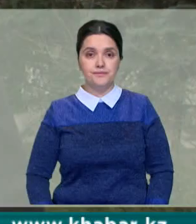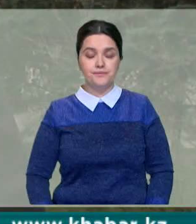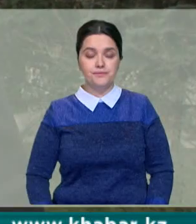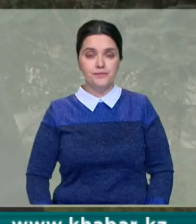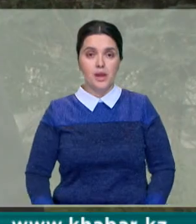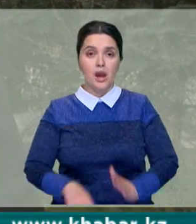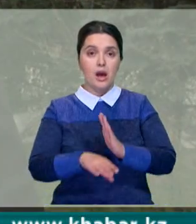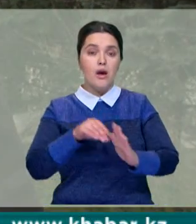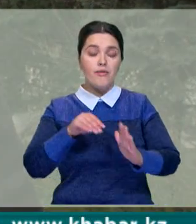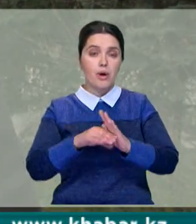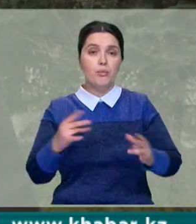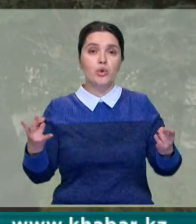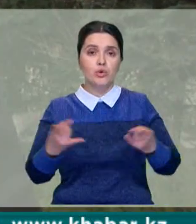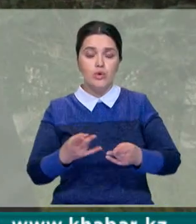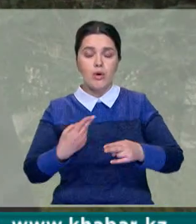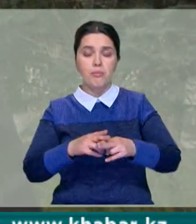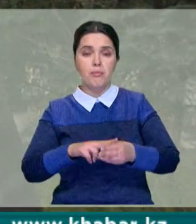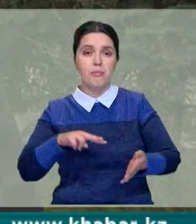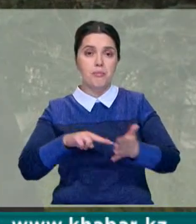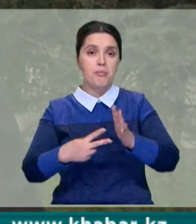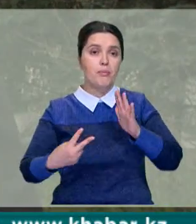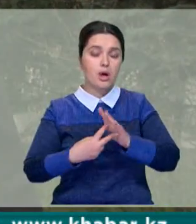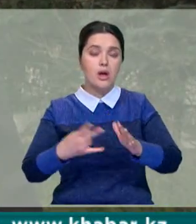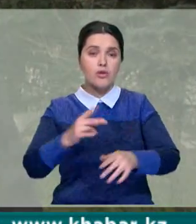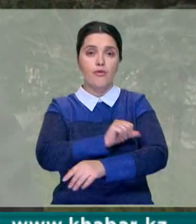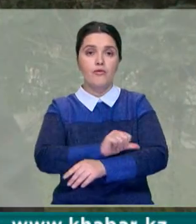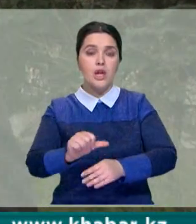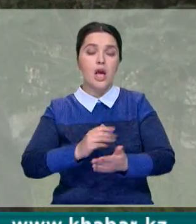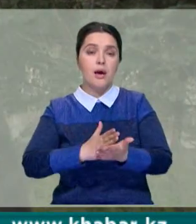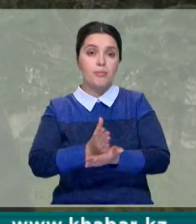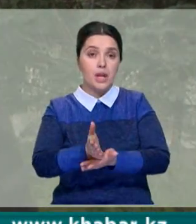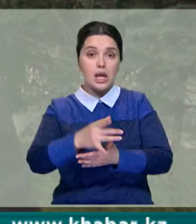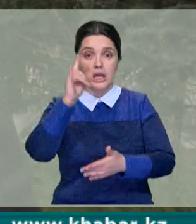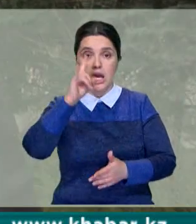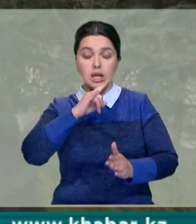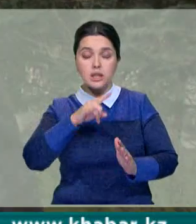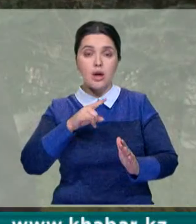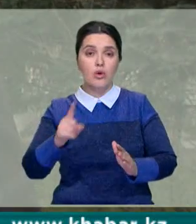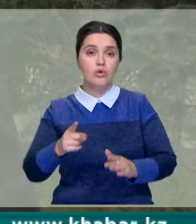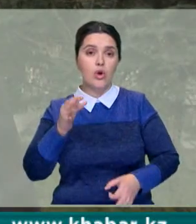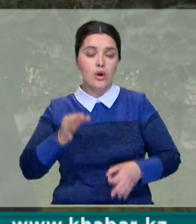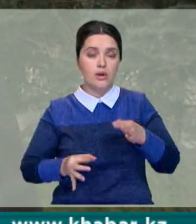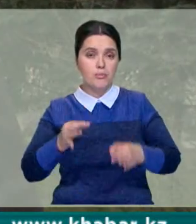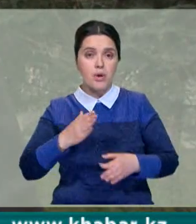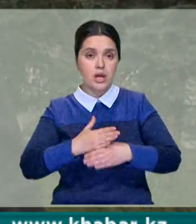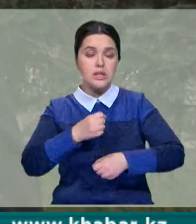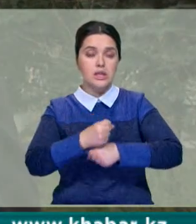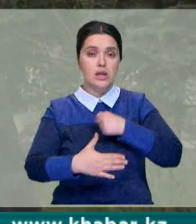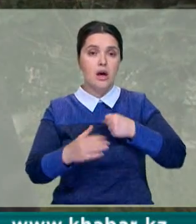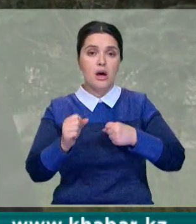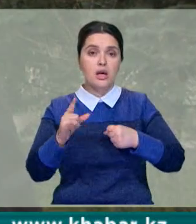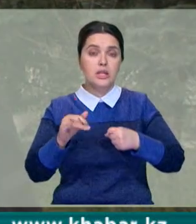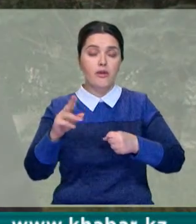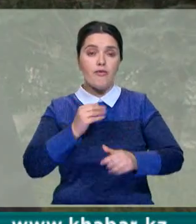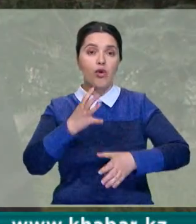Выборы нужны еще и для верного курса внешней политики. Казахстан сегодня является оплотом стабильности в Центральной Азии. Все